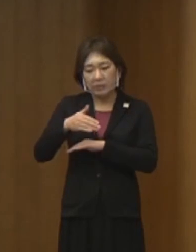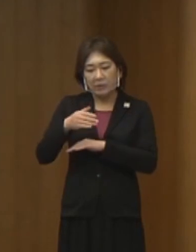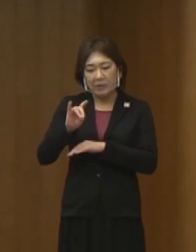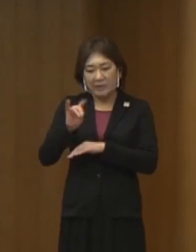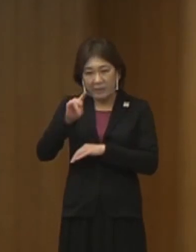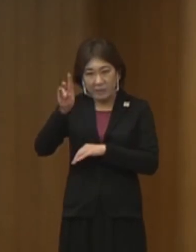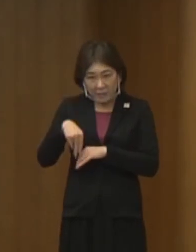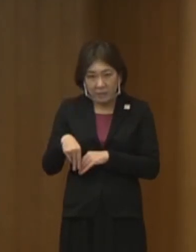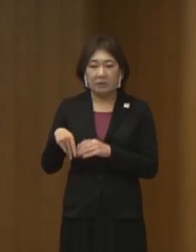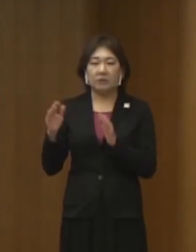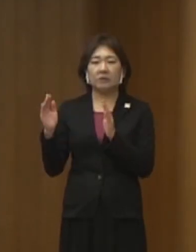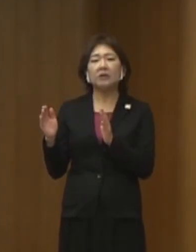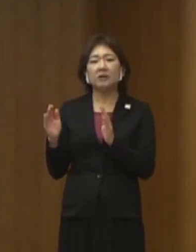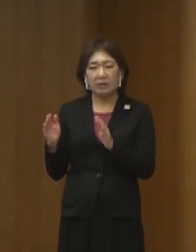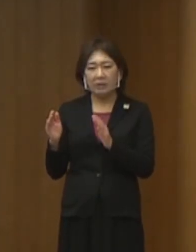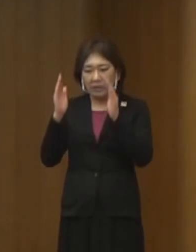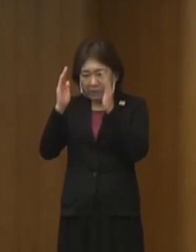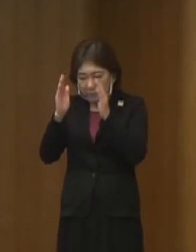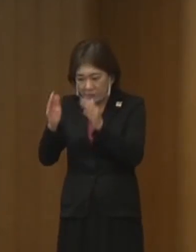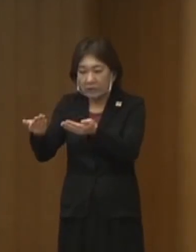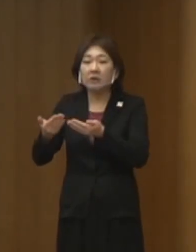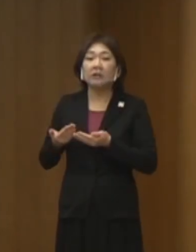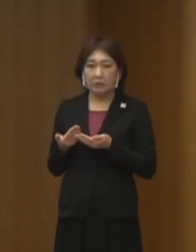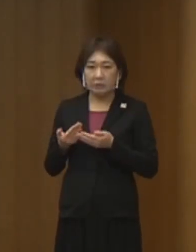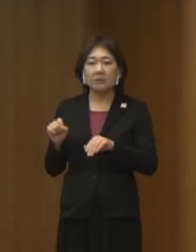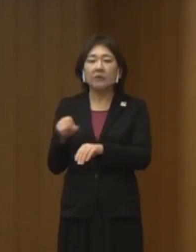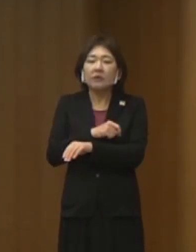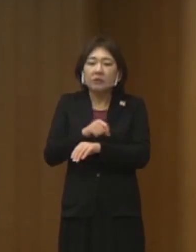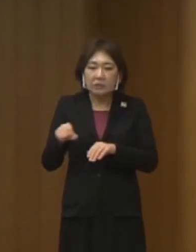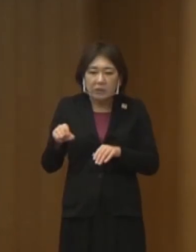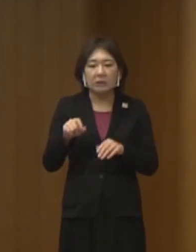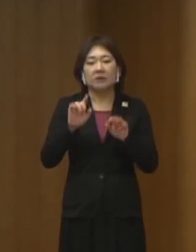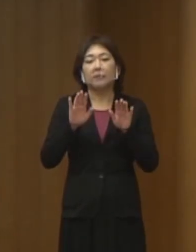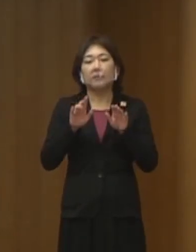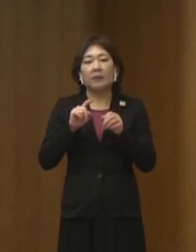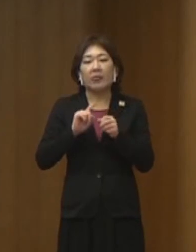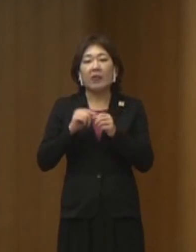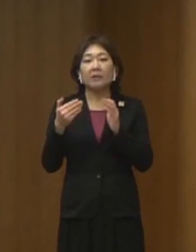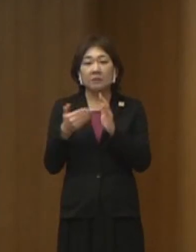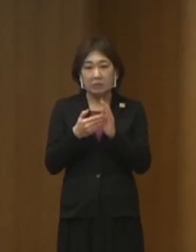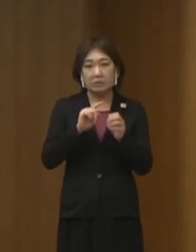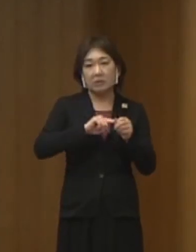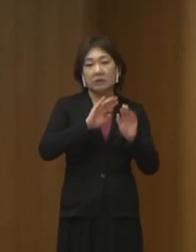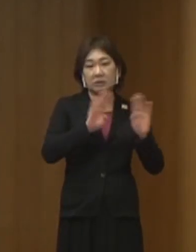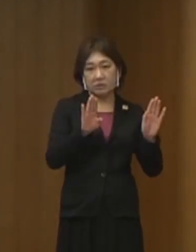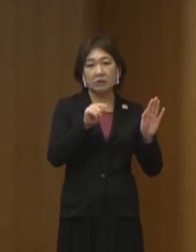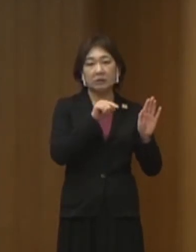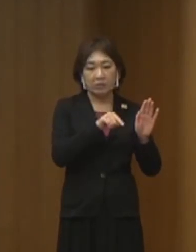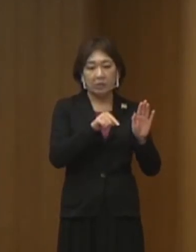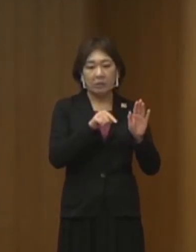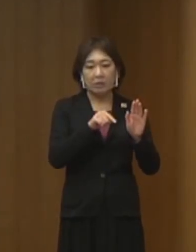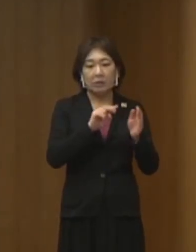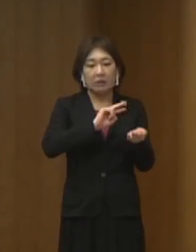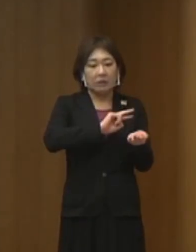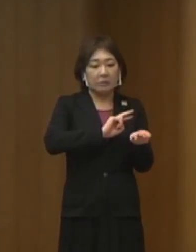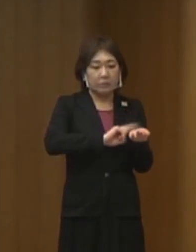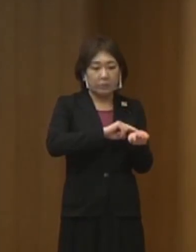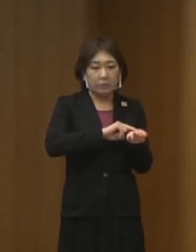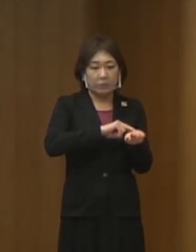ているというところであるわけでありますが、特に年末年始は多くの医療機関が休診とな